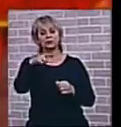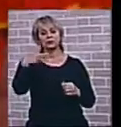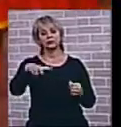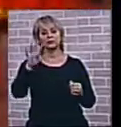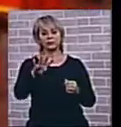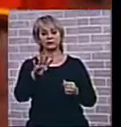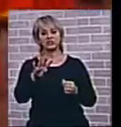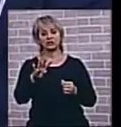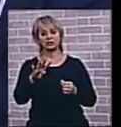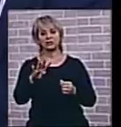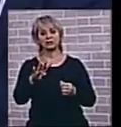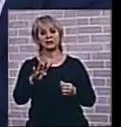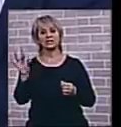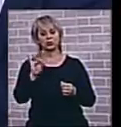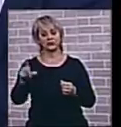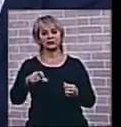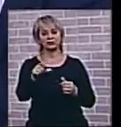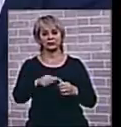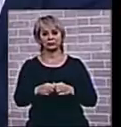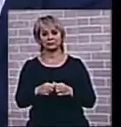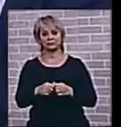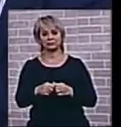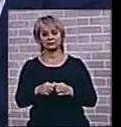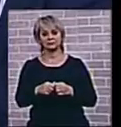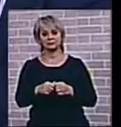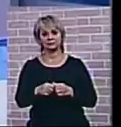Мария Интрикова, Станислав Фоменко, Дон 24, Ростов-на-Дону.